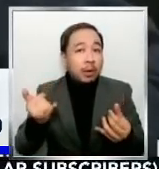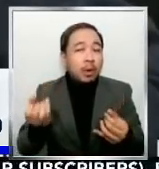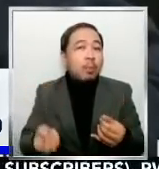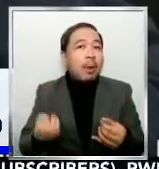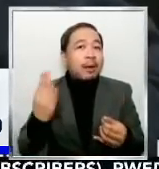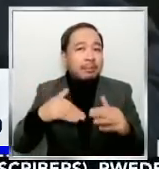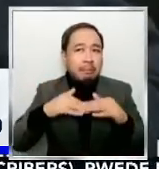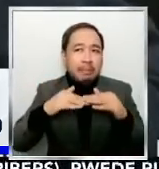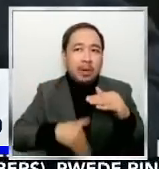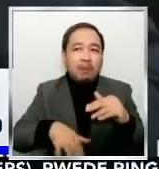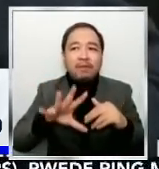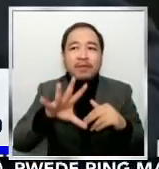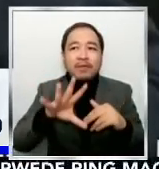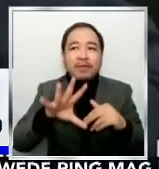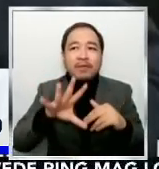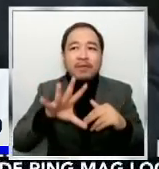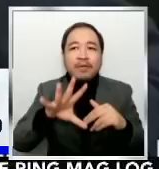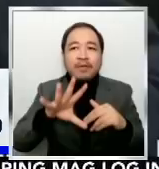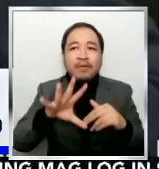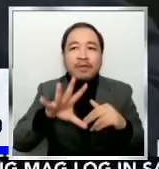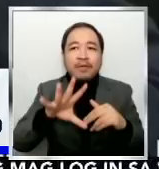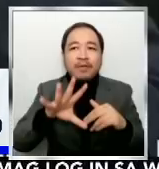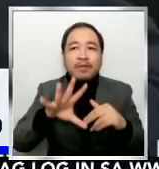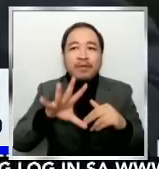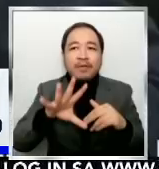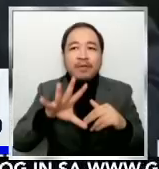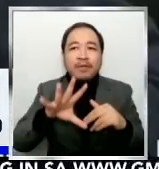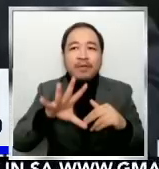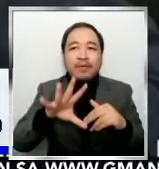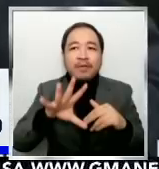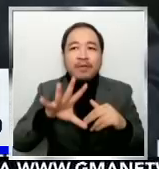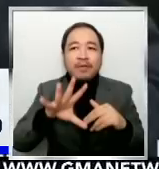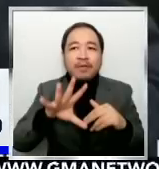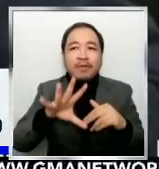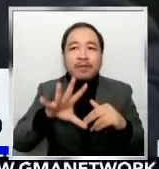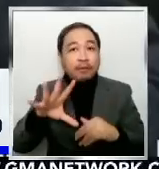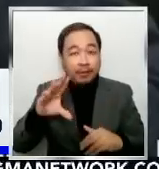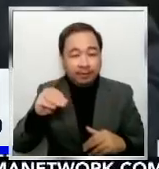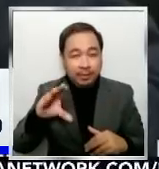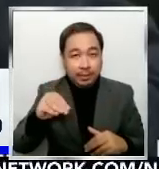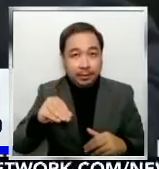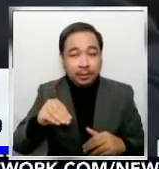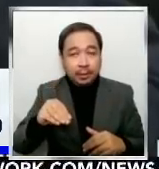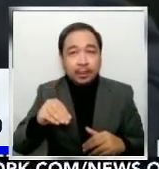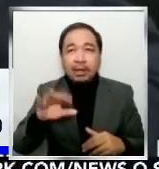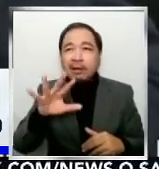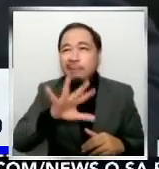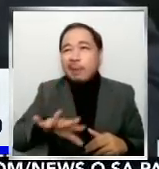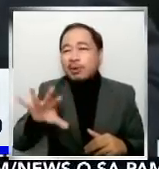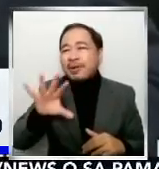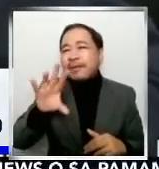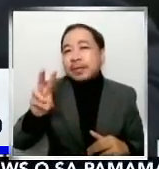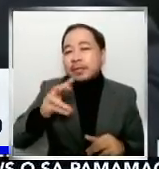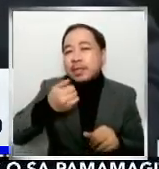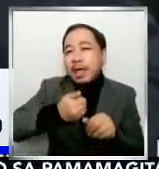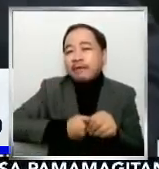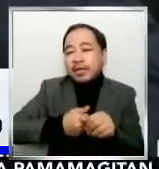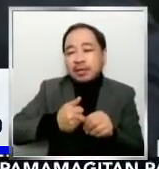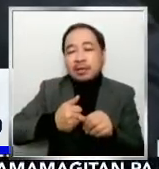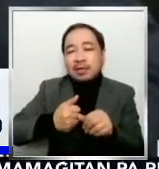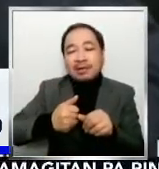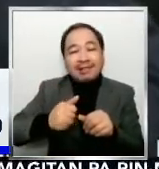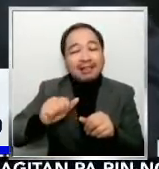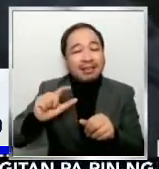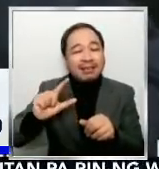saka balik na siya sa below 50 hanggang 56 pesos per liter. Ibig sabihin, ito ho ay